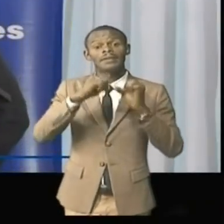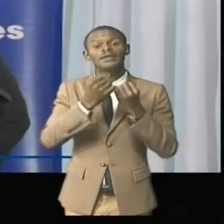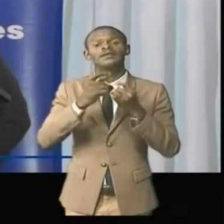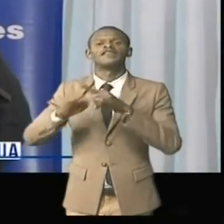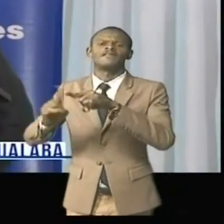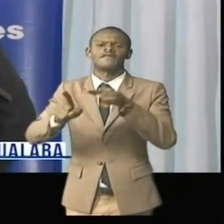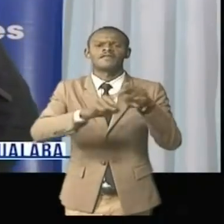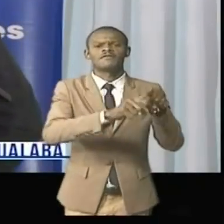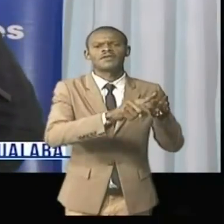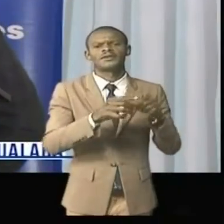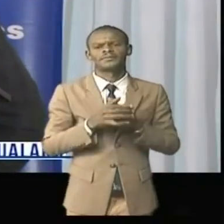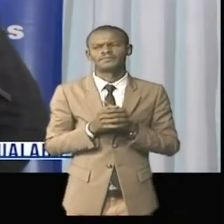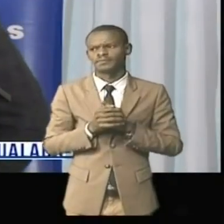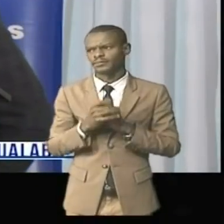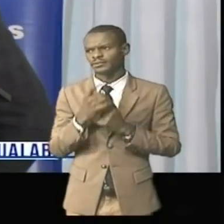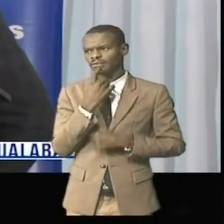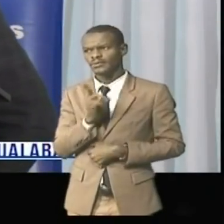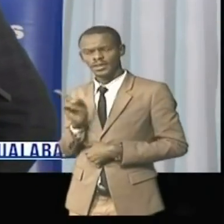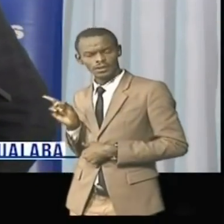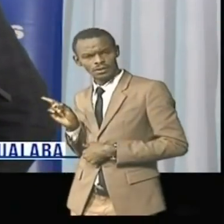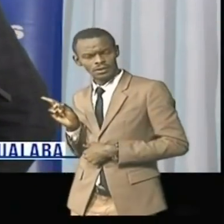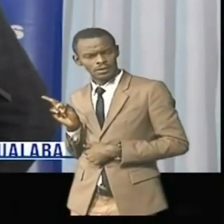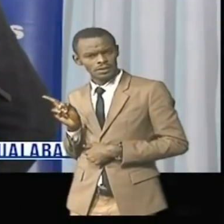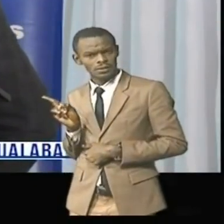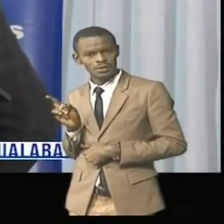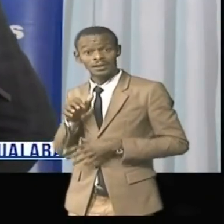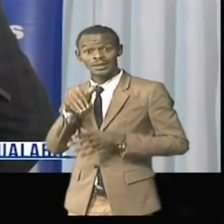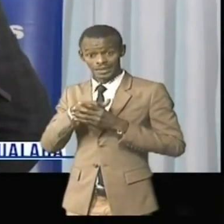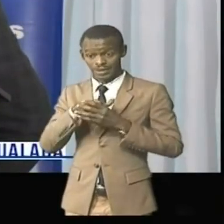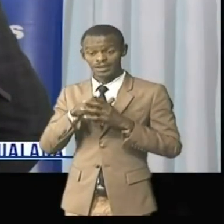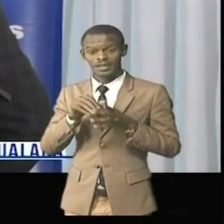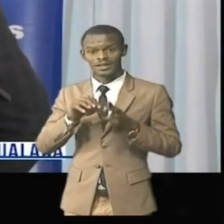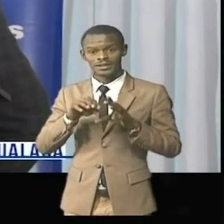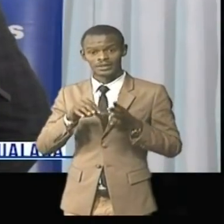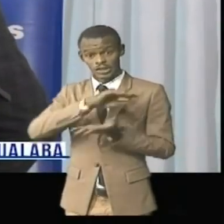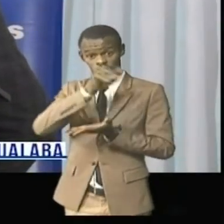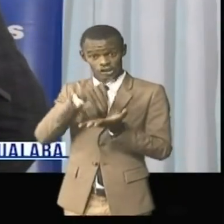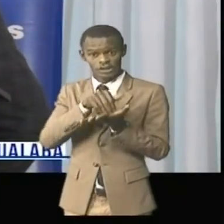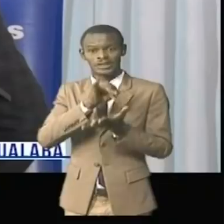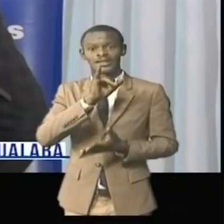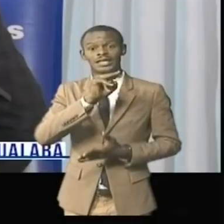à l'INPP se compose, entre autres, de la formation qualifiante,